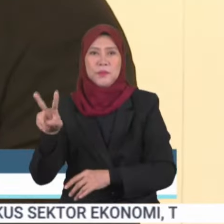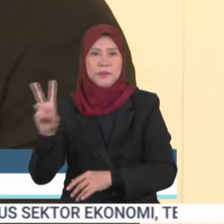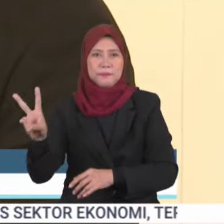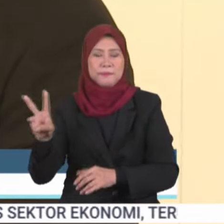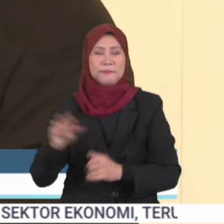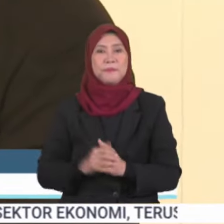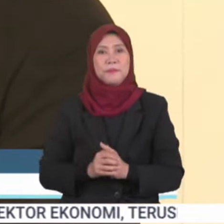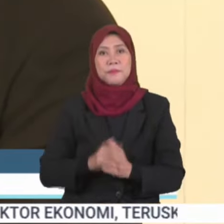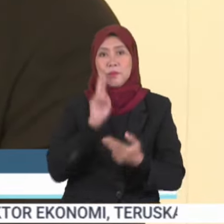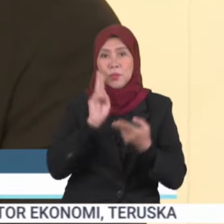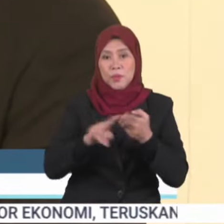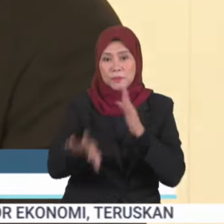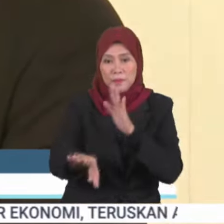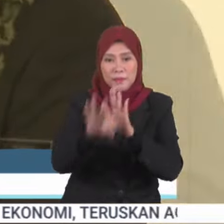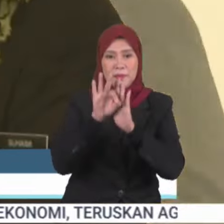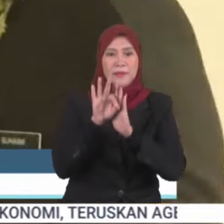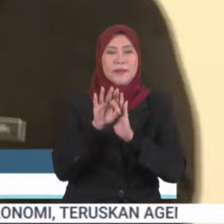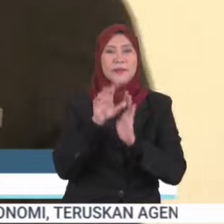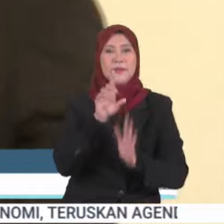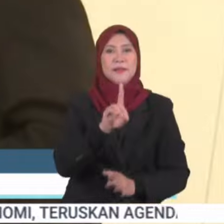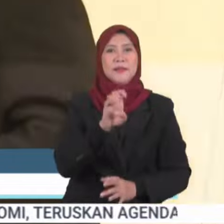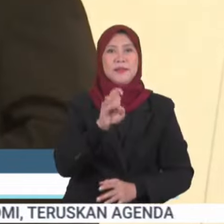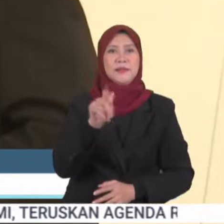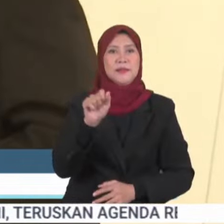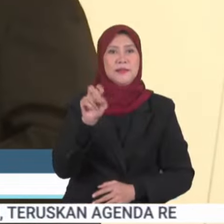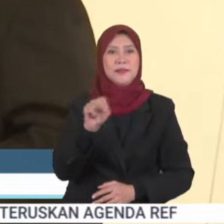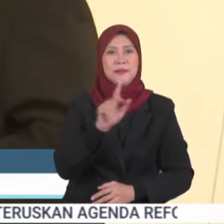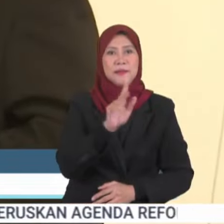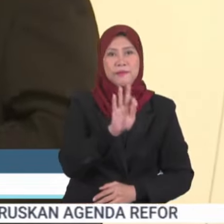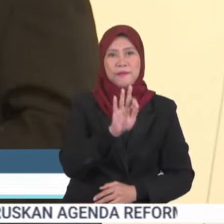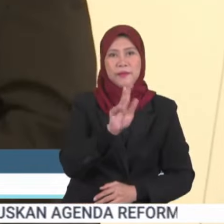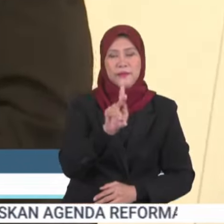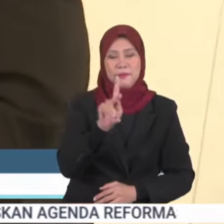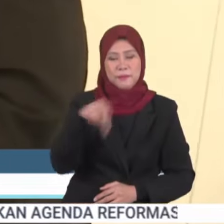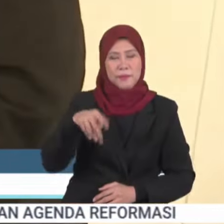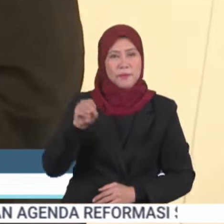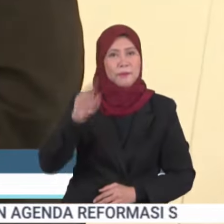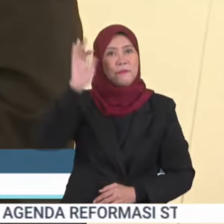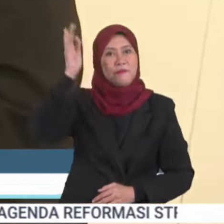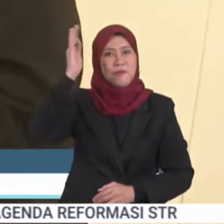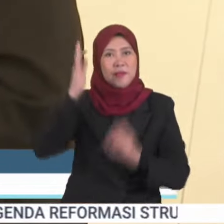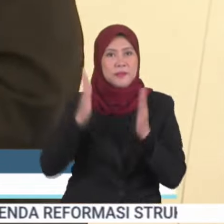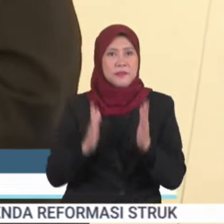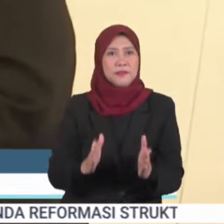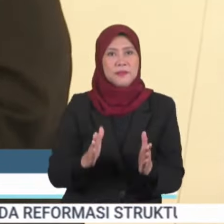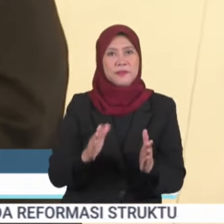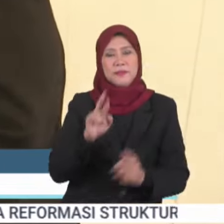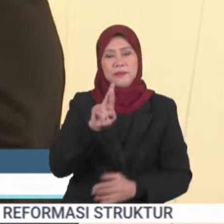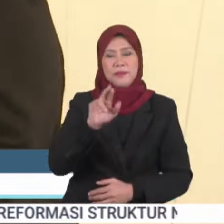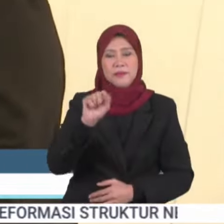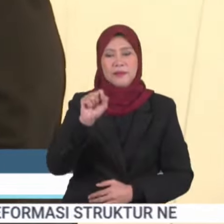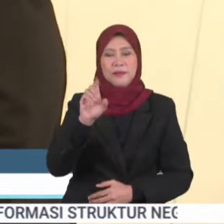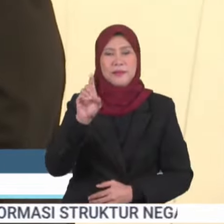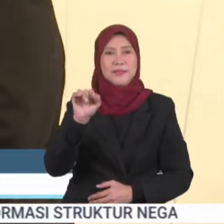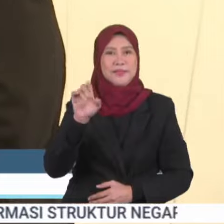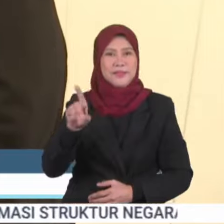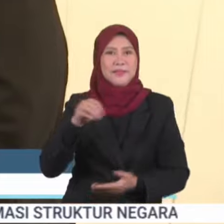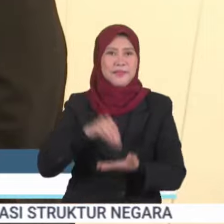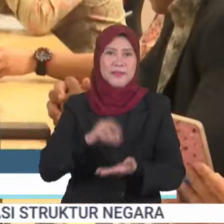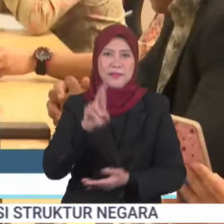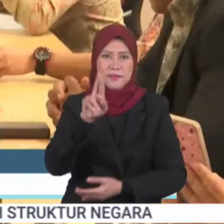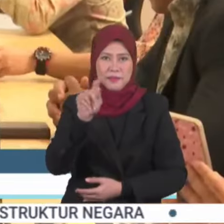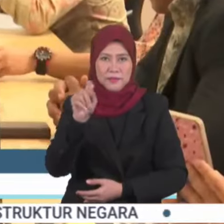Surat pelantikan disampaikan Dekan FKPM Profesor Madya Dr. Abdul Rasid Abdul Rahman di Angkasa Puri Kota